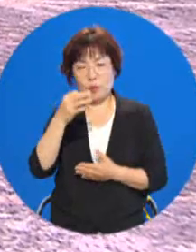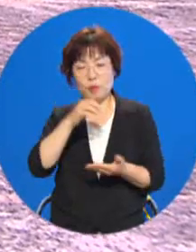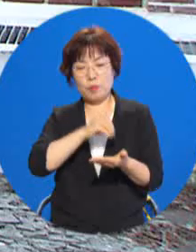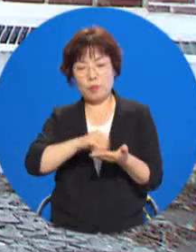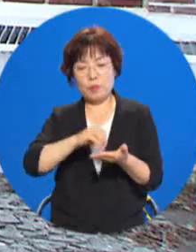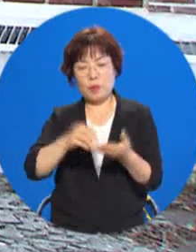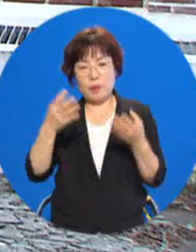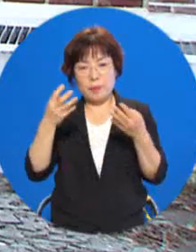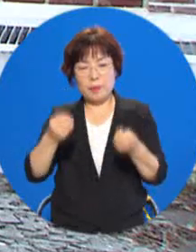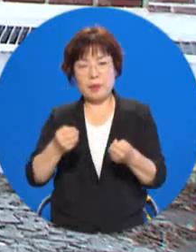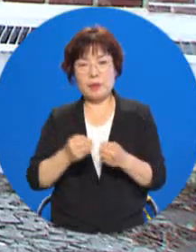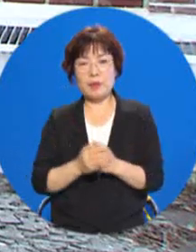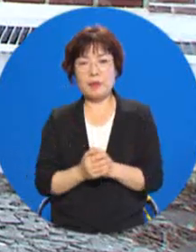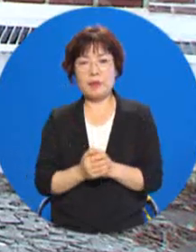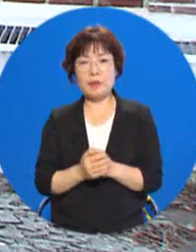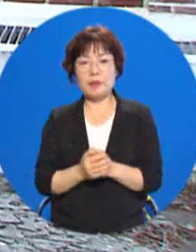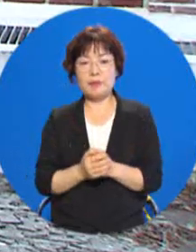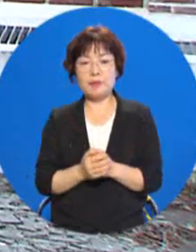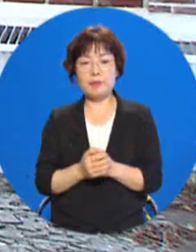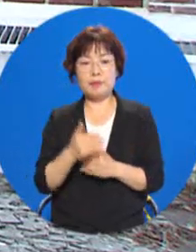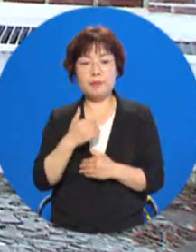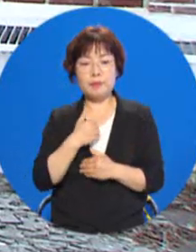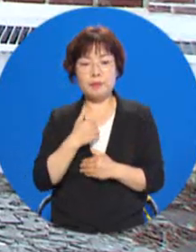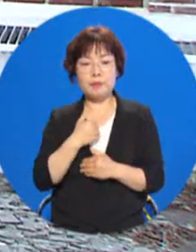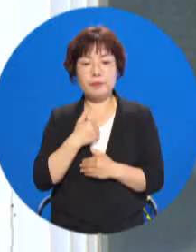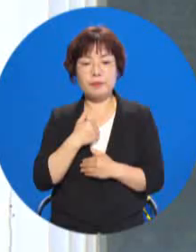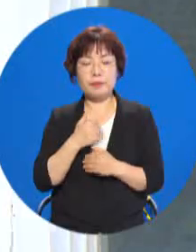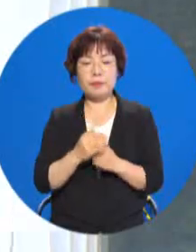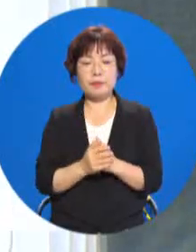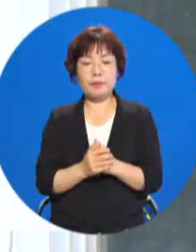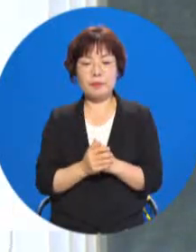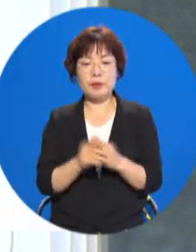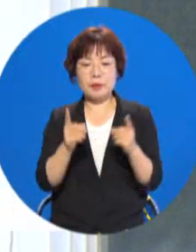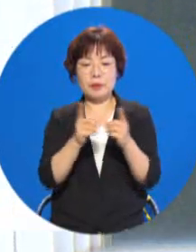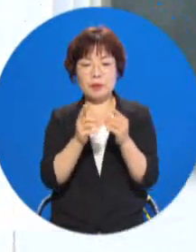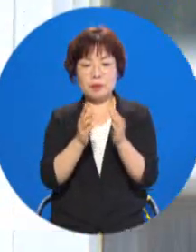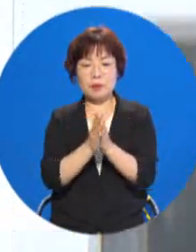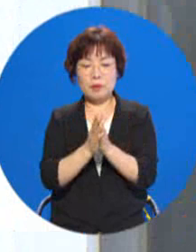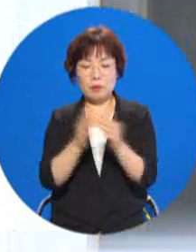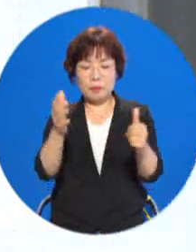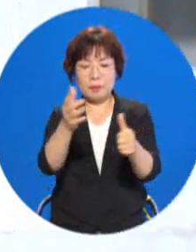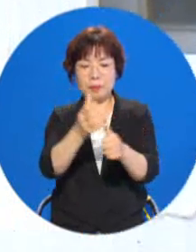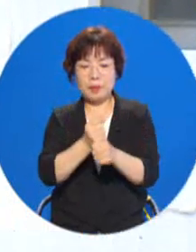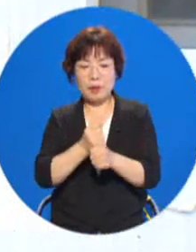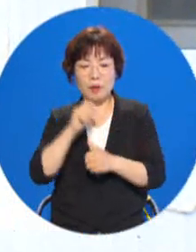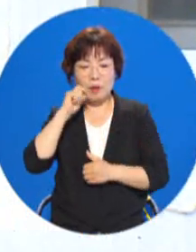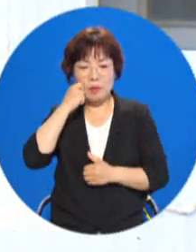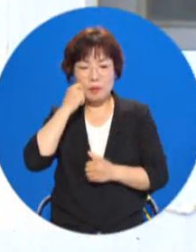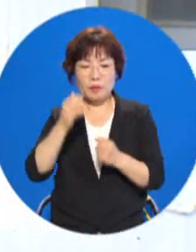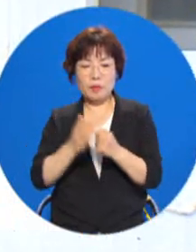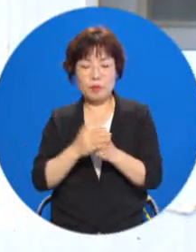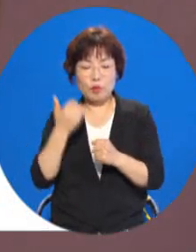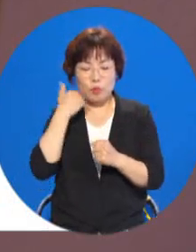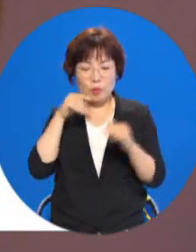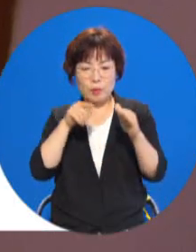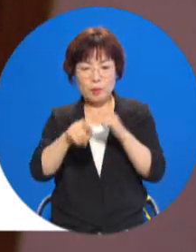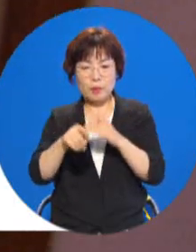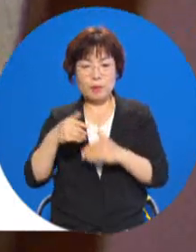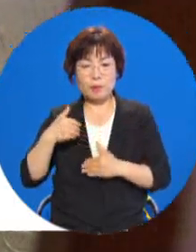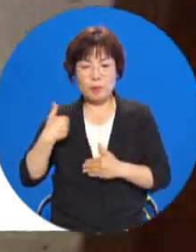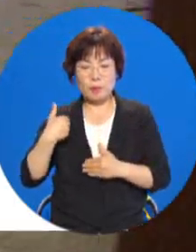예산만 수억 원에 이릅니다. 제가 직접적으로 어떤 잡을 수는 없기 때문에 누가